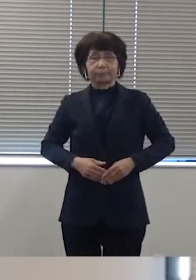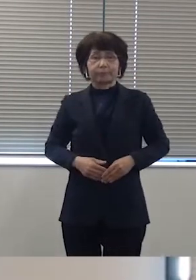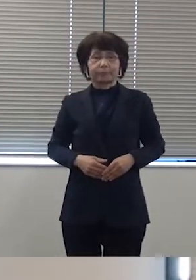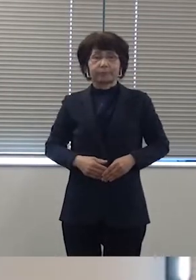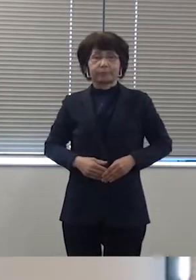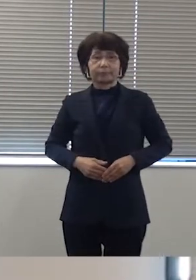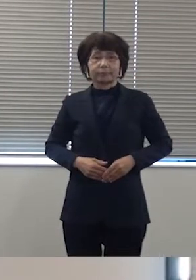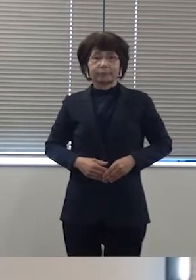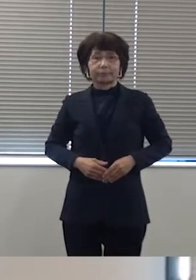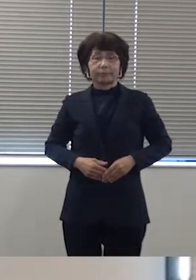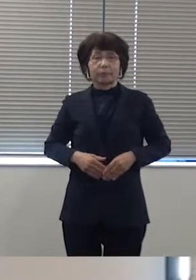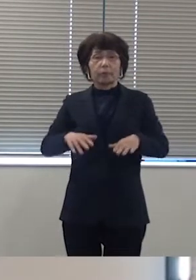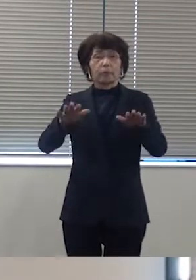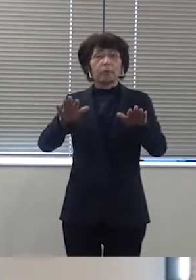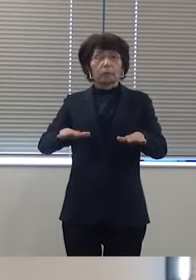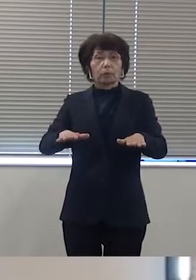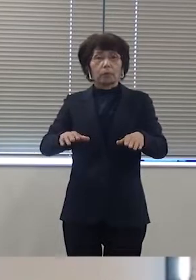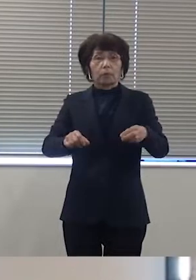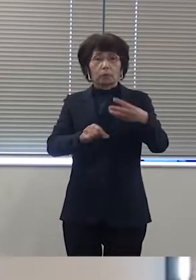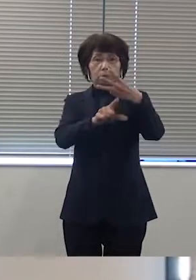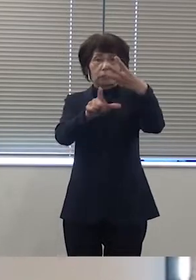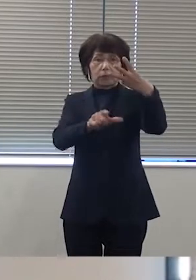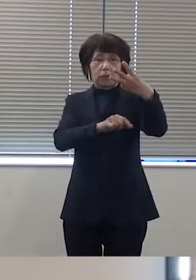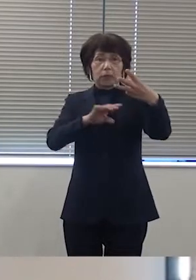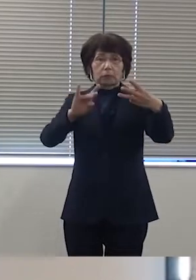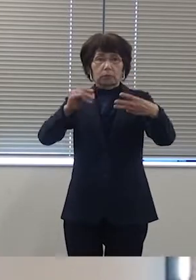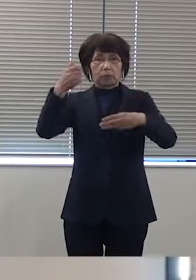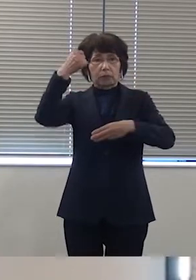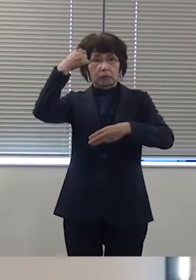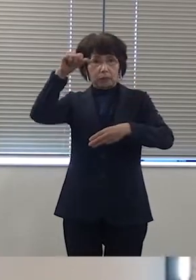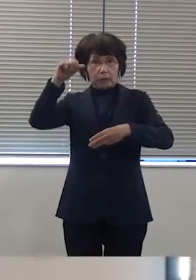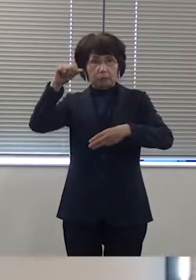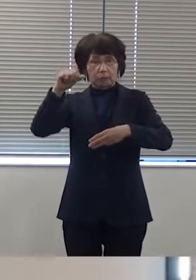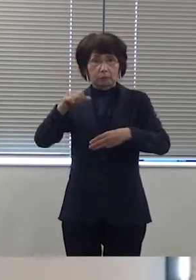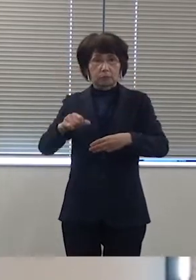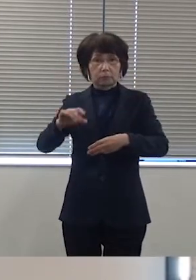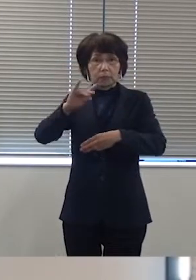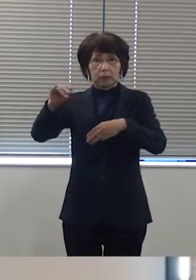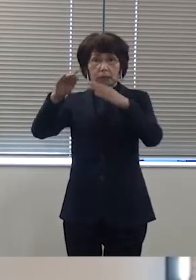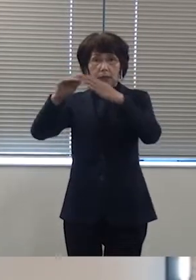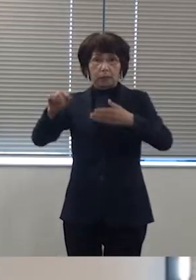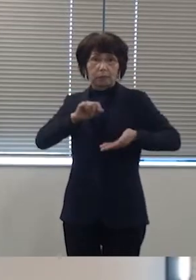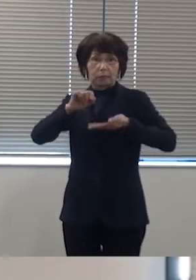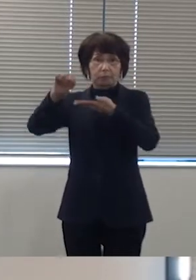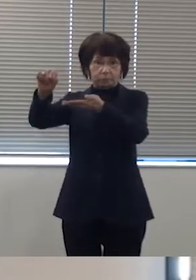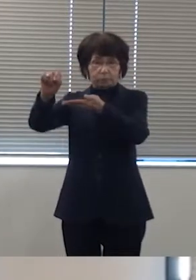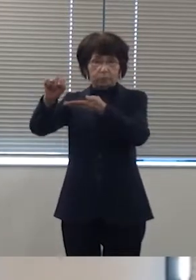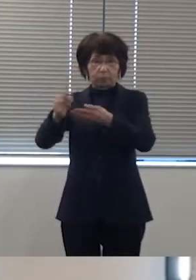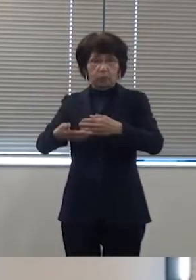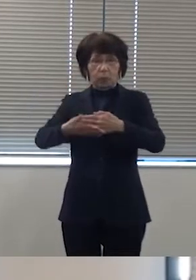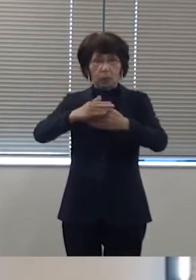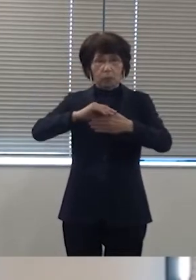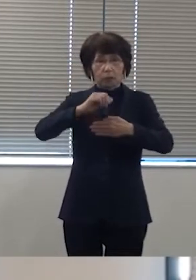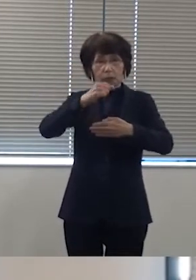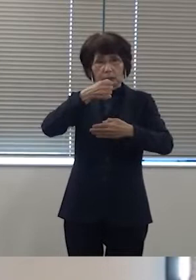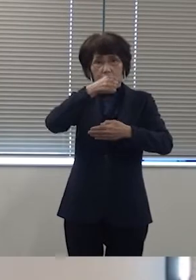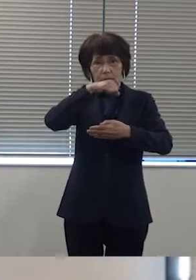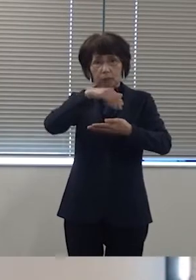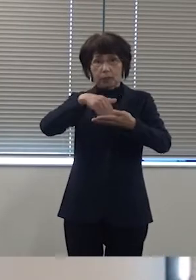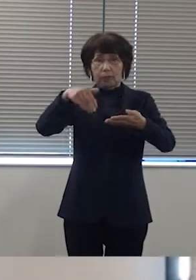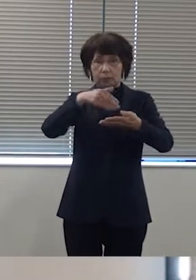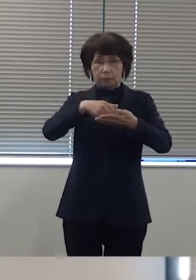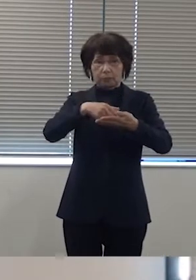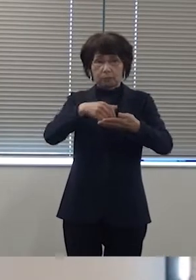それでは、今日3月議案のですね、3月議会の当初議案、補正予算議案